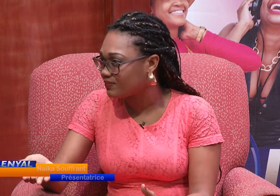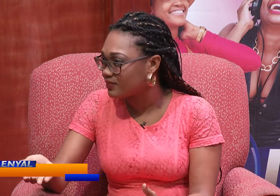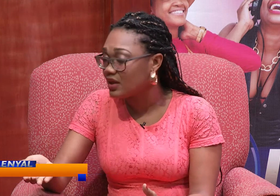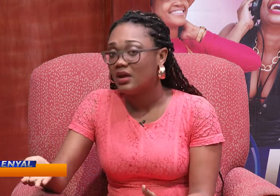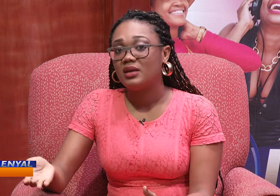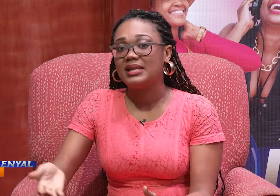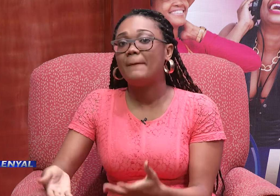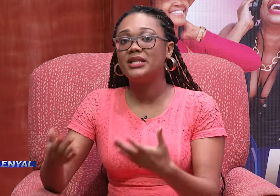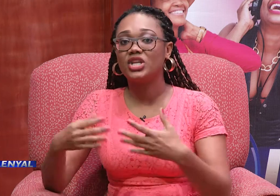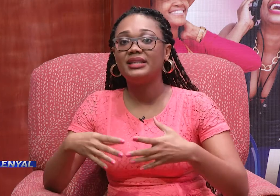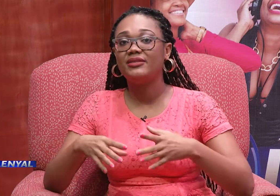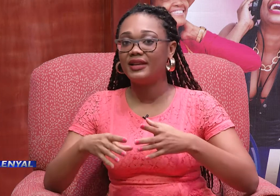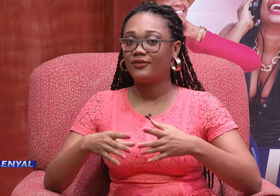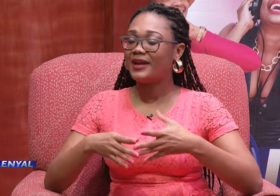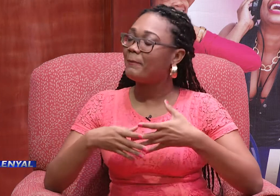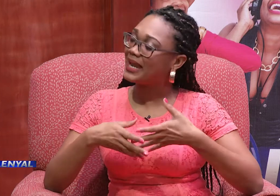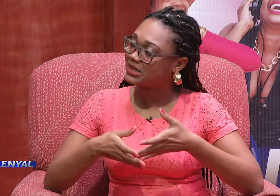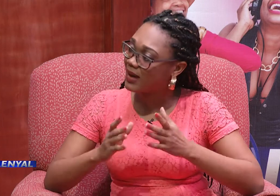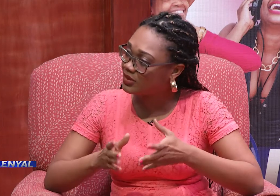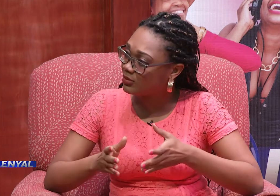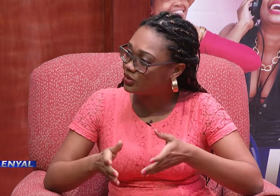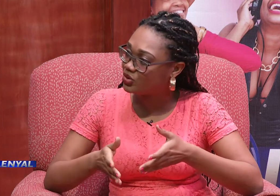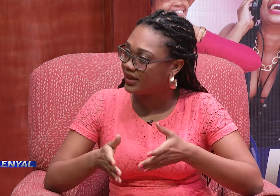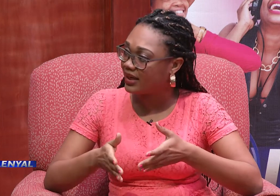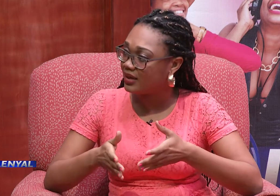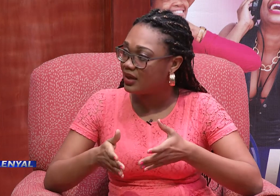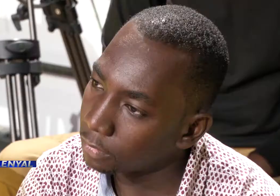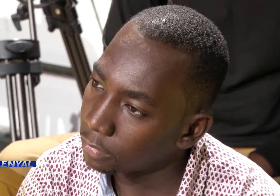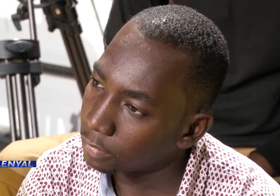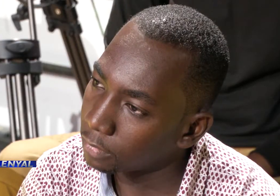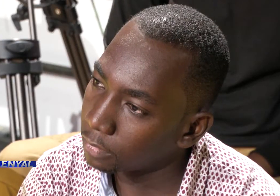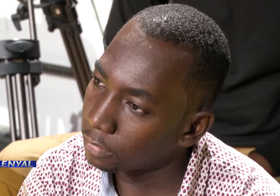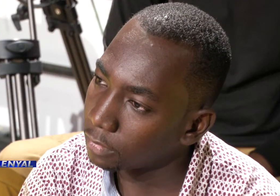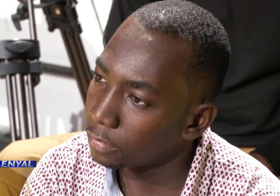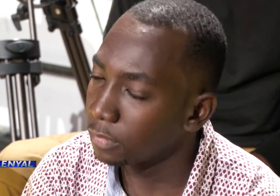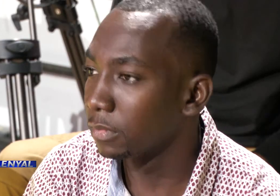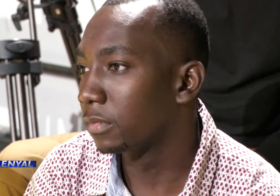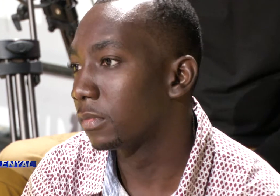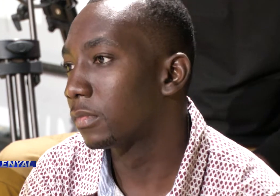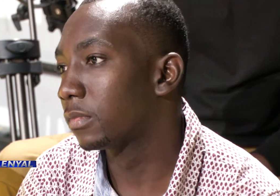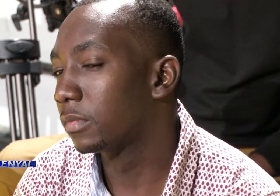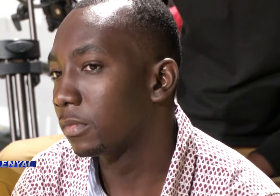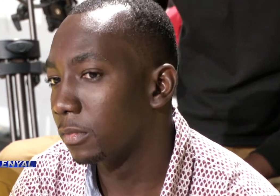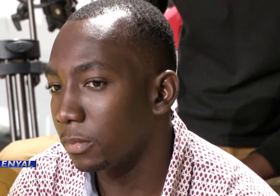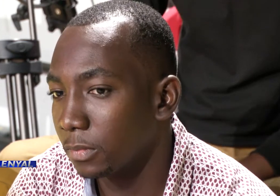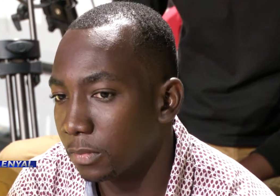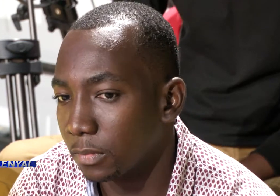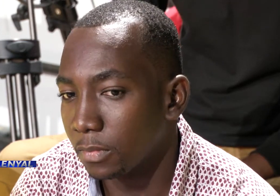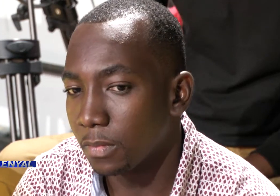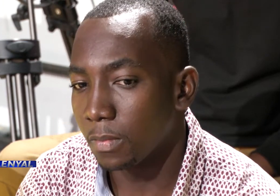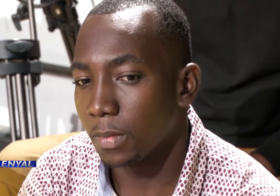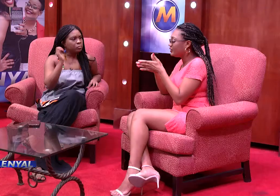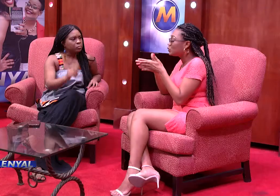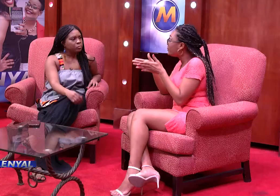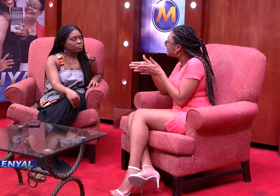constat. C'est un pile jeune qui voulait faire place par eux dans le monde culturel là. Et là, pas ouvert. Même si elle t'a